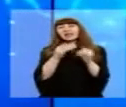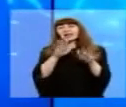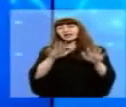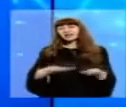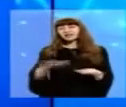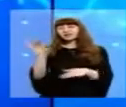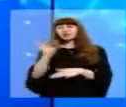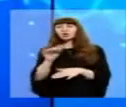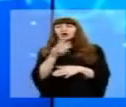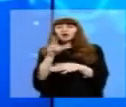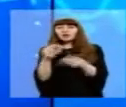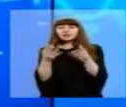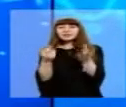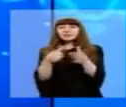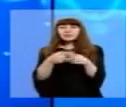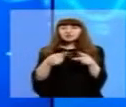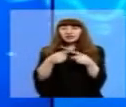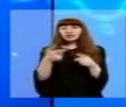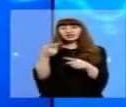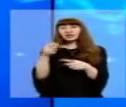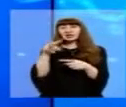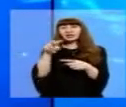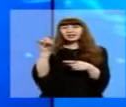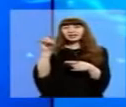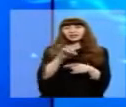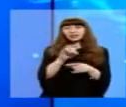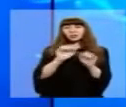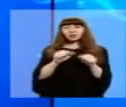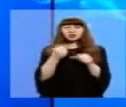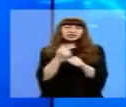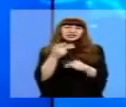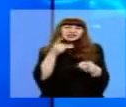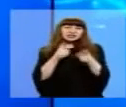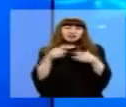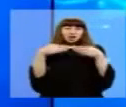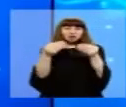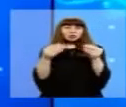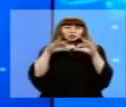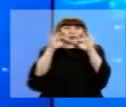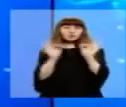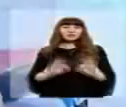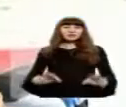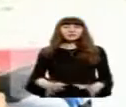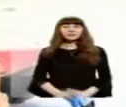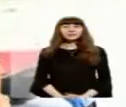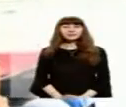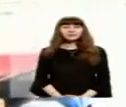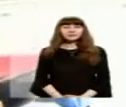комочка глины можно создать настоящее произведение искусства, увидели наши корреспонденты.